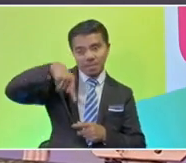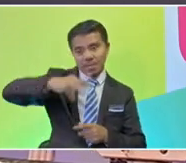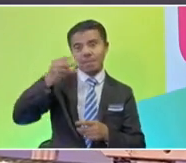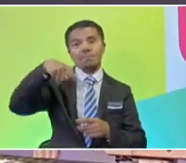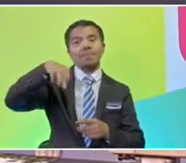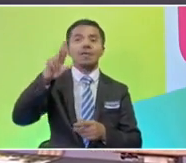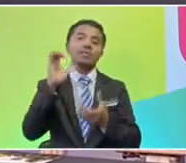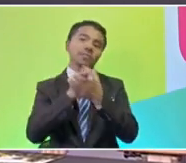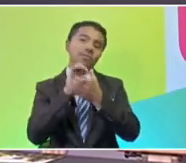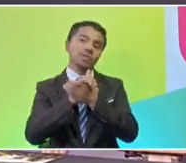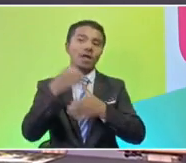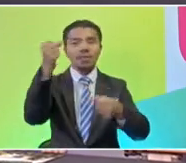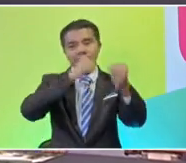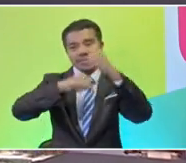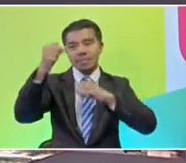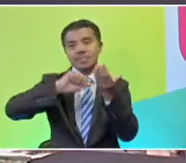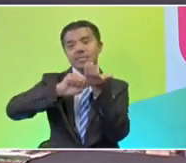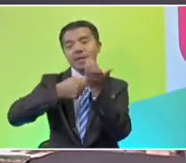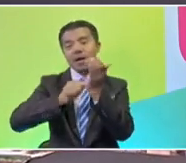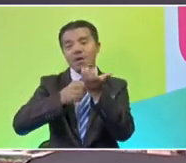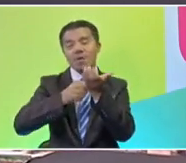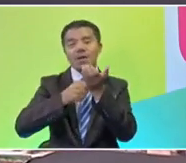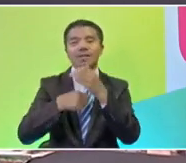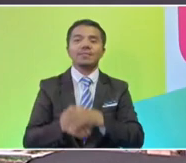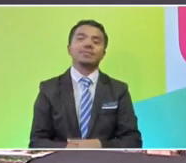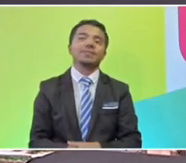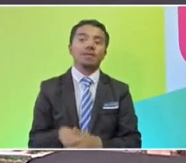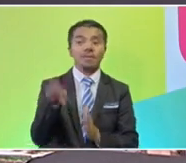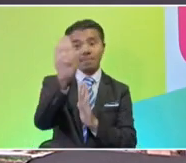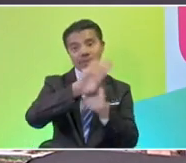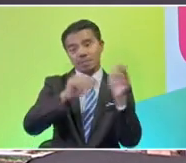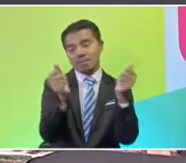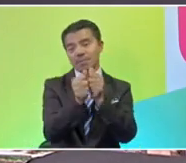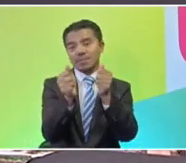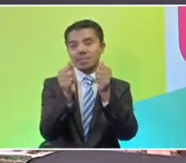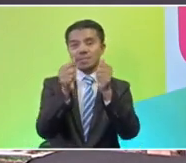sama-sama kita belajar mata pelajaran sains awal menarik betul bersama saya